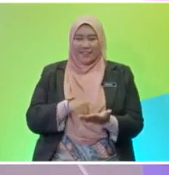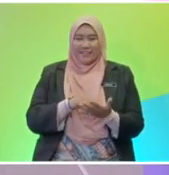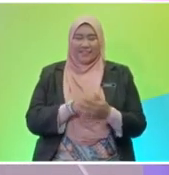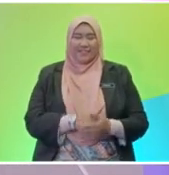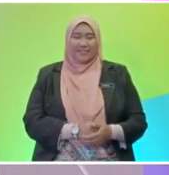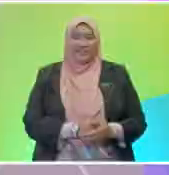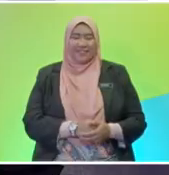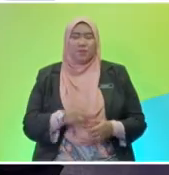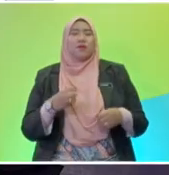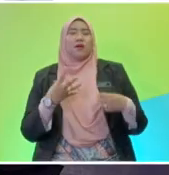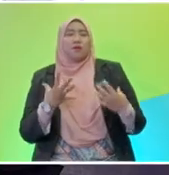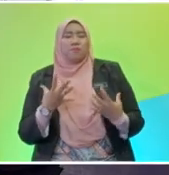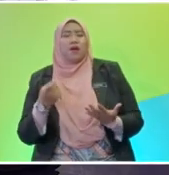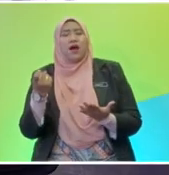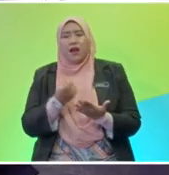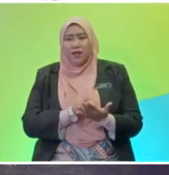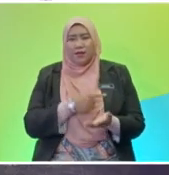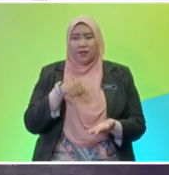Berapa banyak